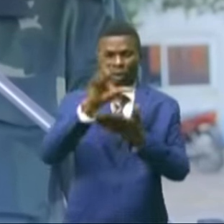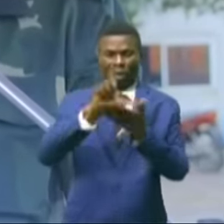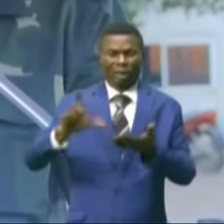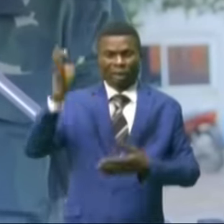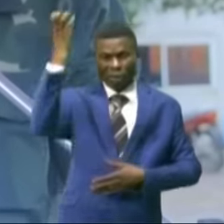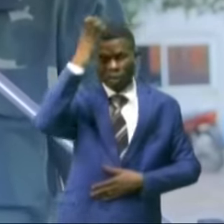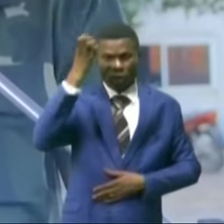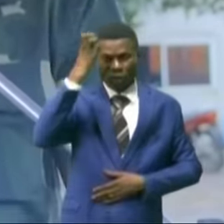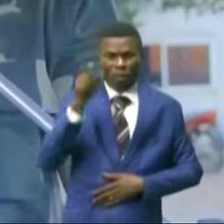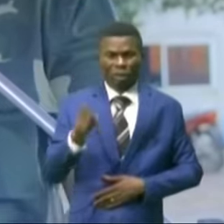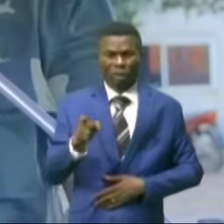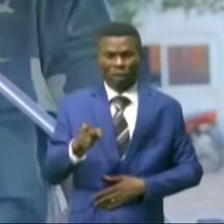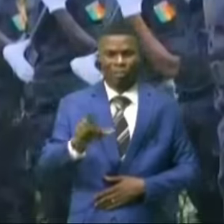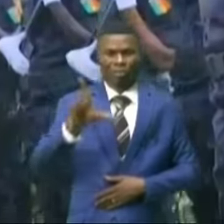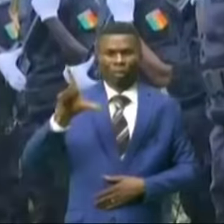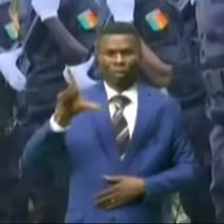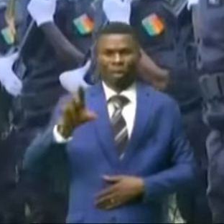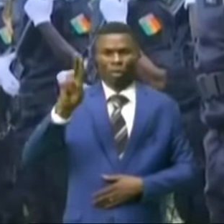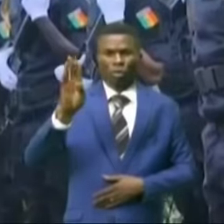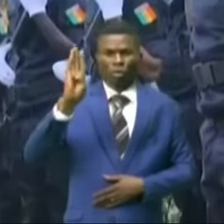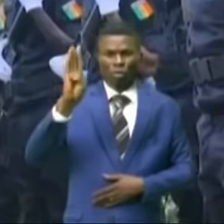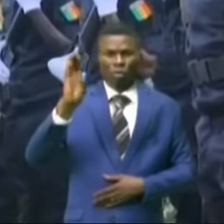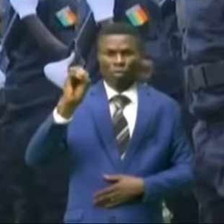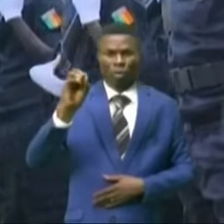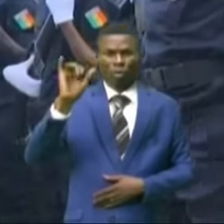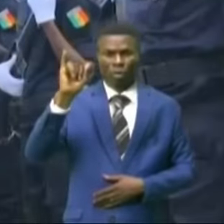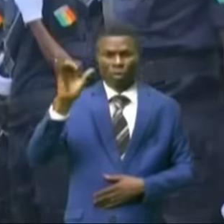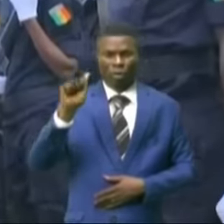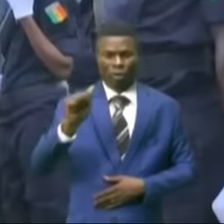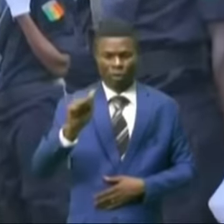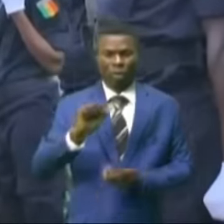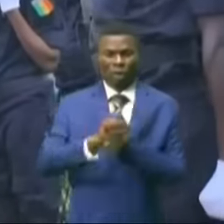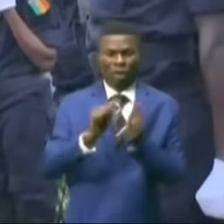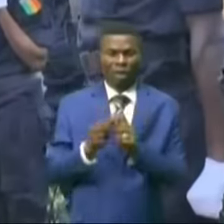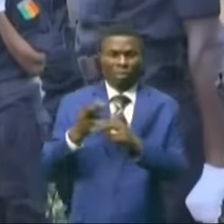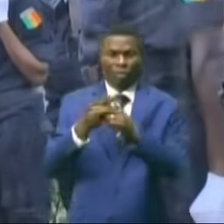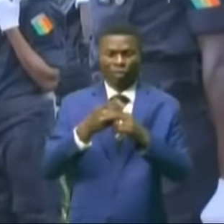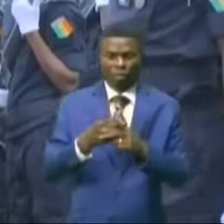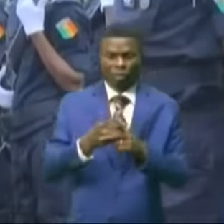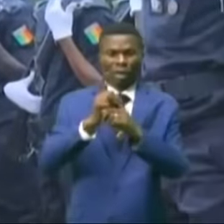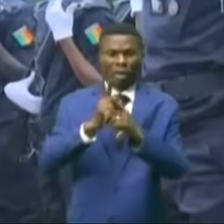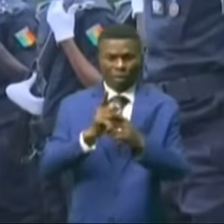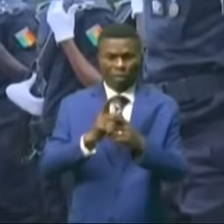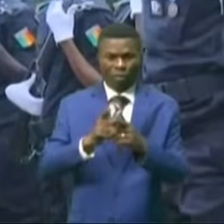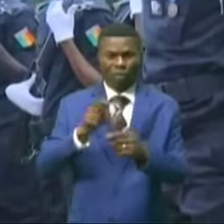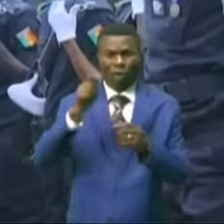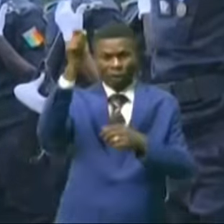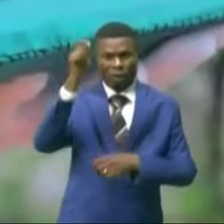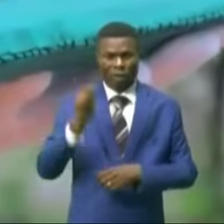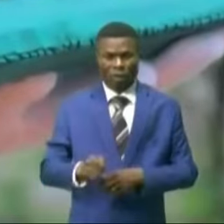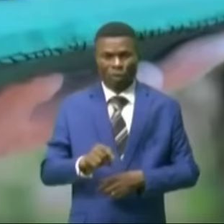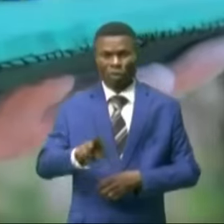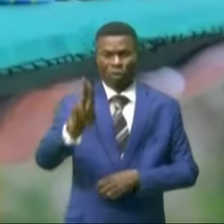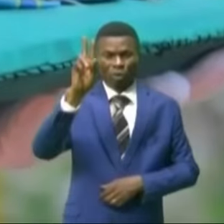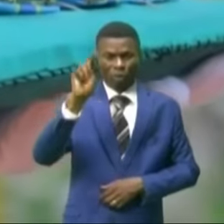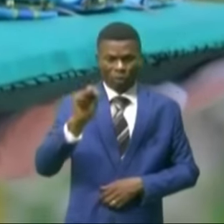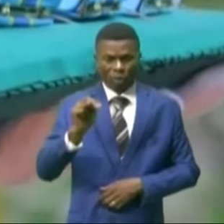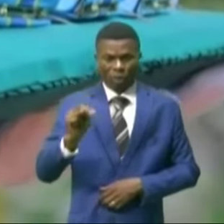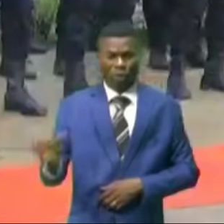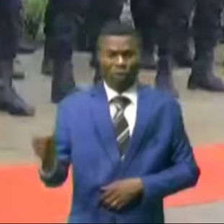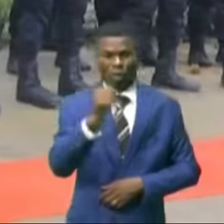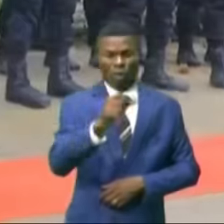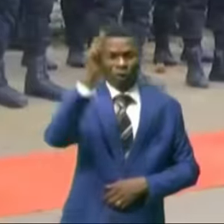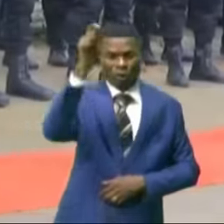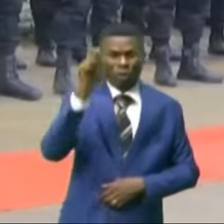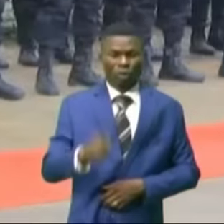Louboyan Kachomadjouni, croit que les acquis sécuritaires ici des efforts de ces hommes en uniforme qu'il a nommés soldats de